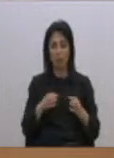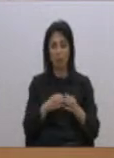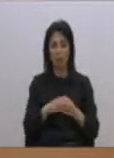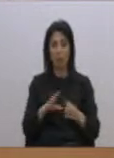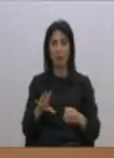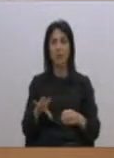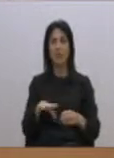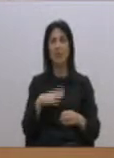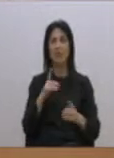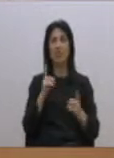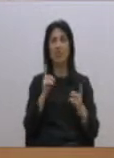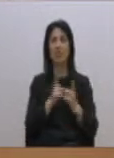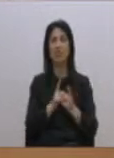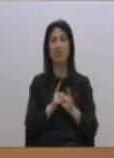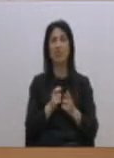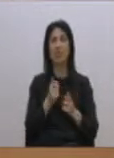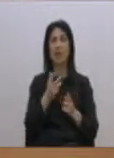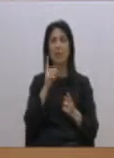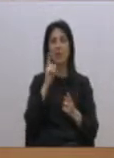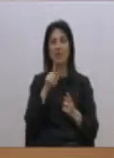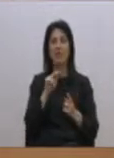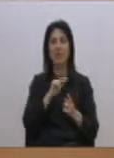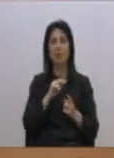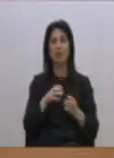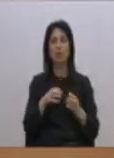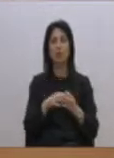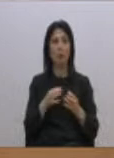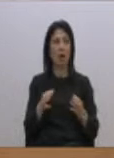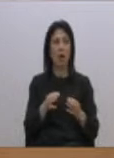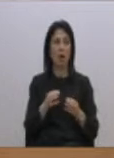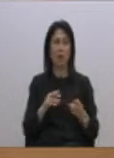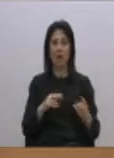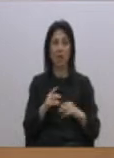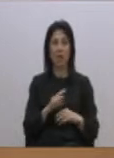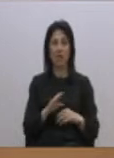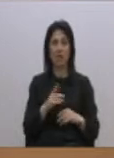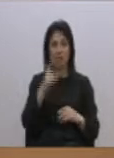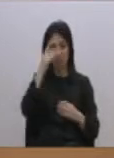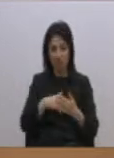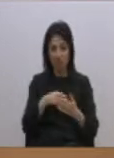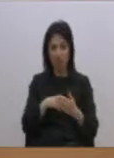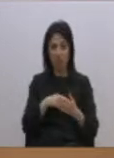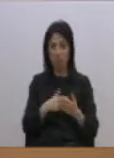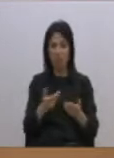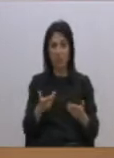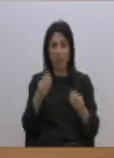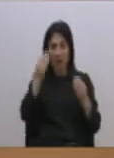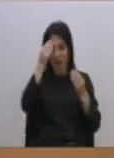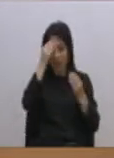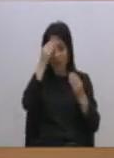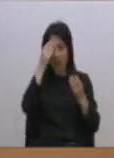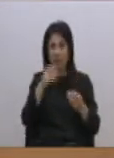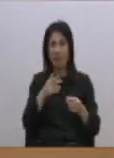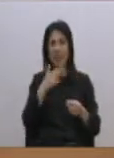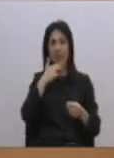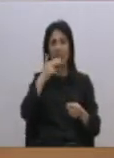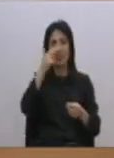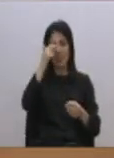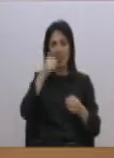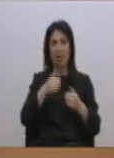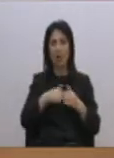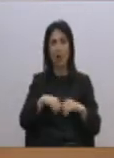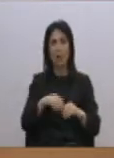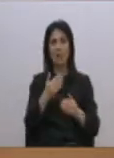igo, și hodra, mi-am dat cu siem sa mușeau ci gupse, ara perise, iar ce trula, și ne ar să brivă da, evitat rom, veneții să